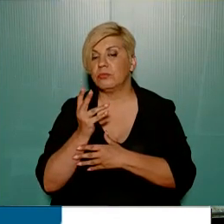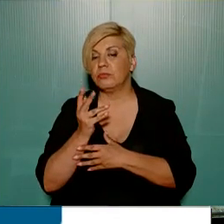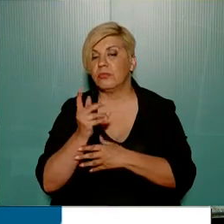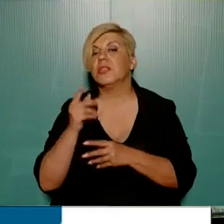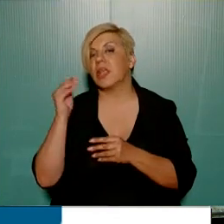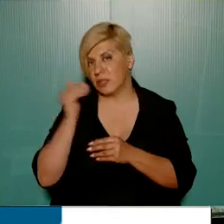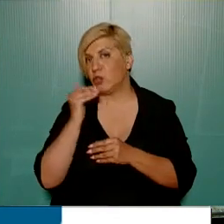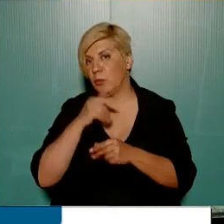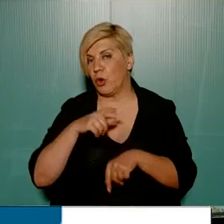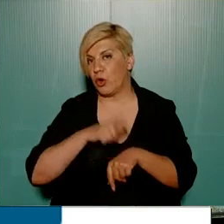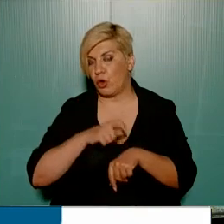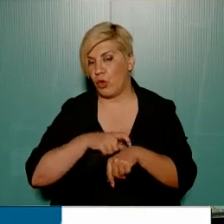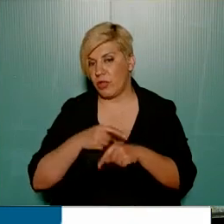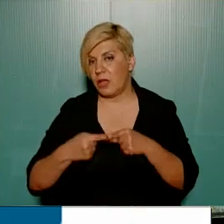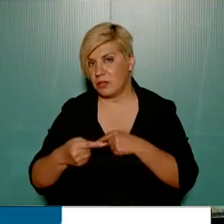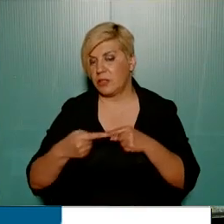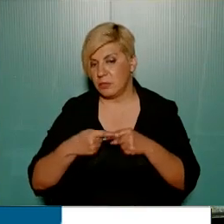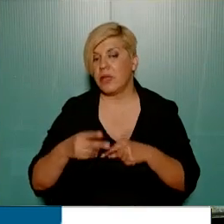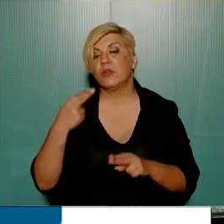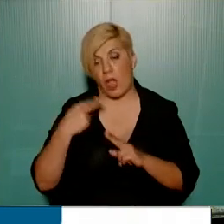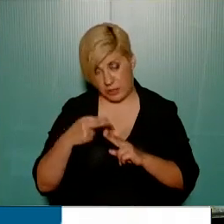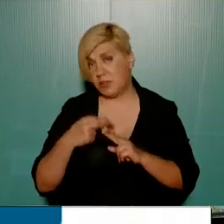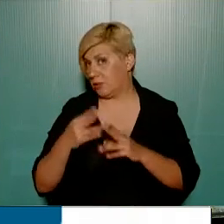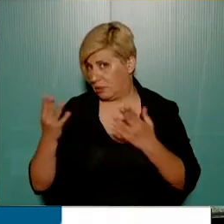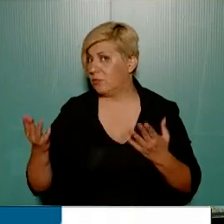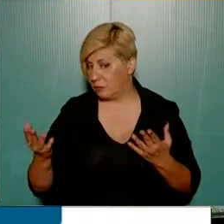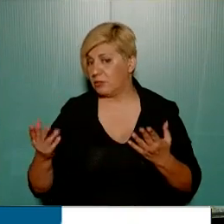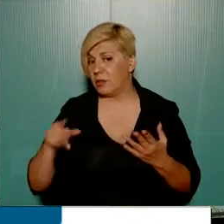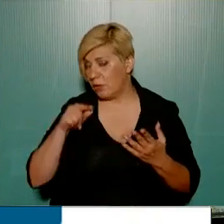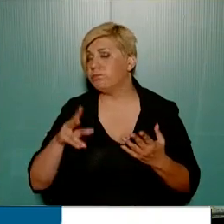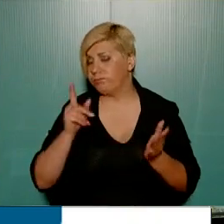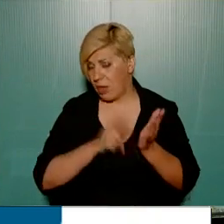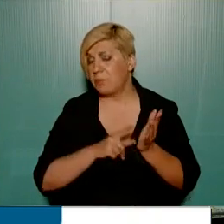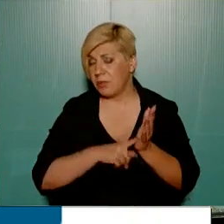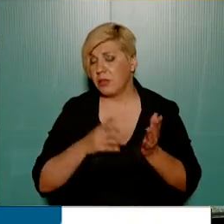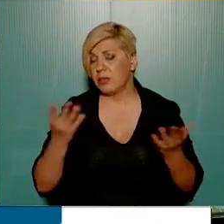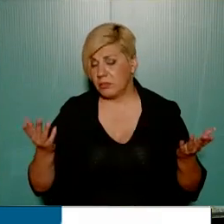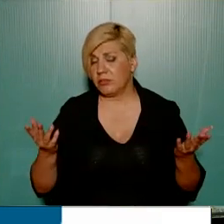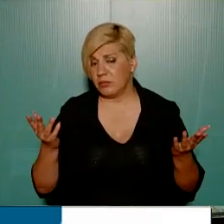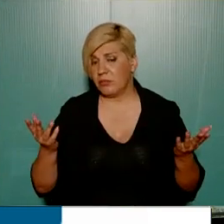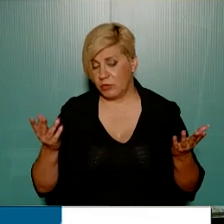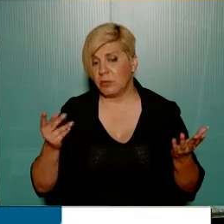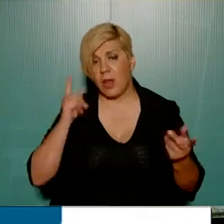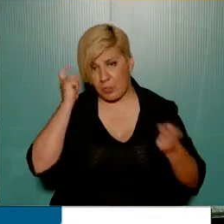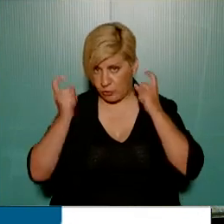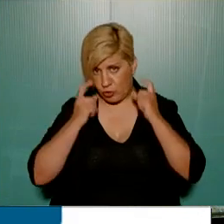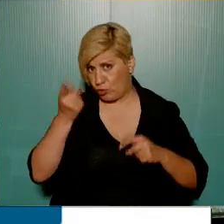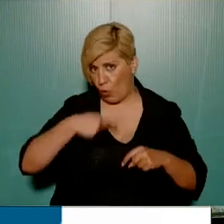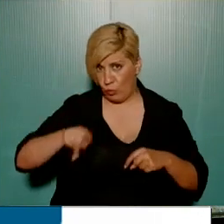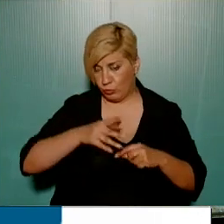σύντομο χρονικό διάστημα, γιατί νομίζω ότι το αξίζει και είναι κάτι το οποίο θα πρέπει να μας απασχολήσει